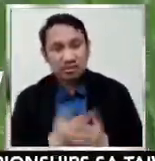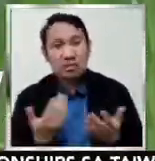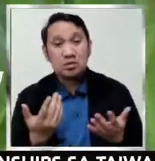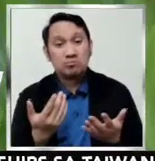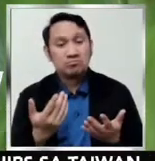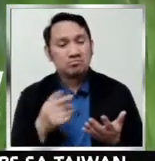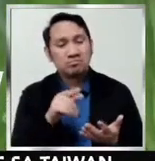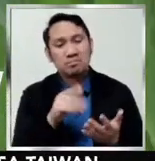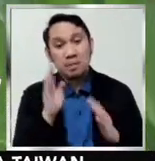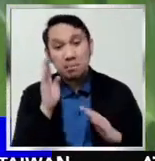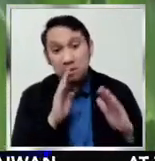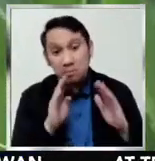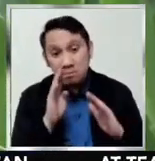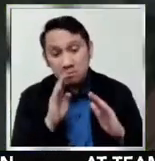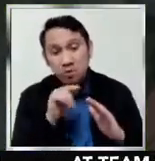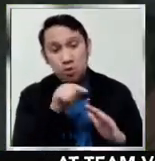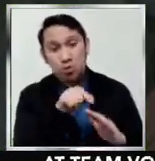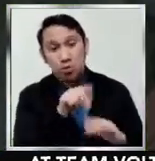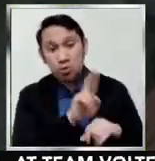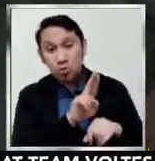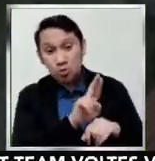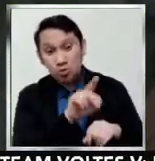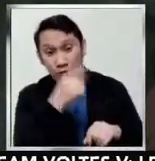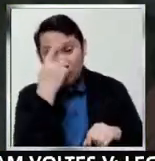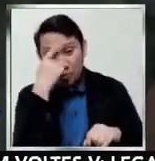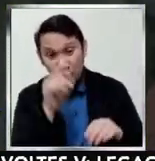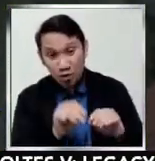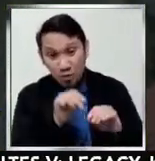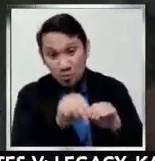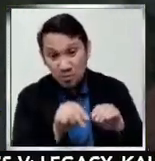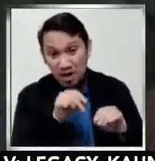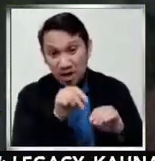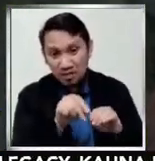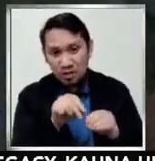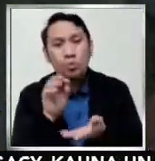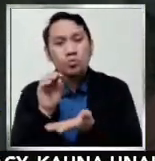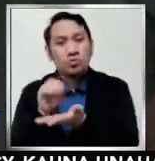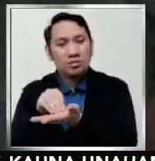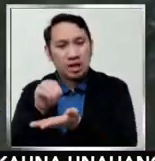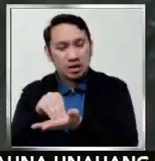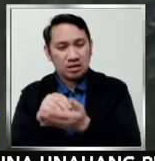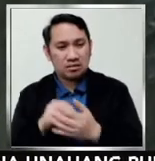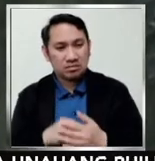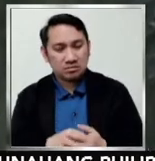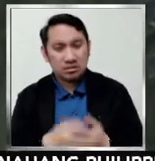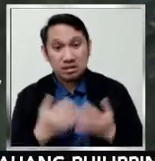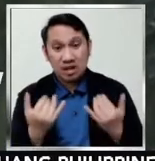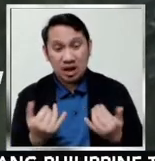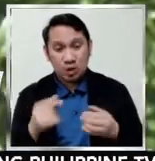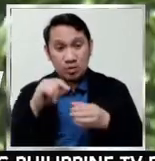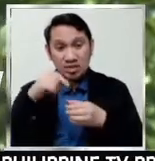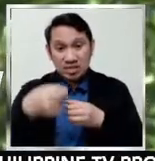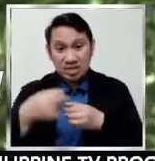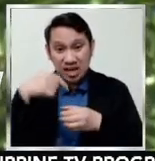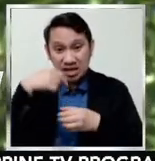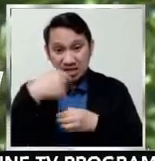puhunan sa mga pananim. Gabi na lang at saka ano, saging ang pwede naming ibinta ngayon kasi wala nang